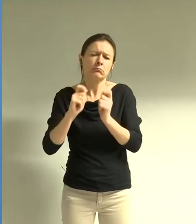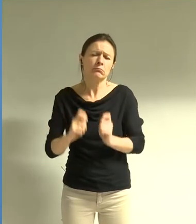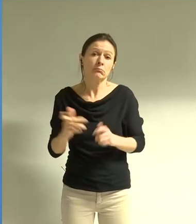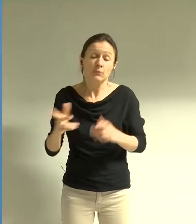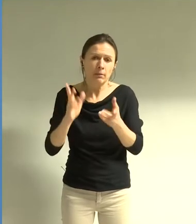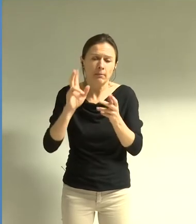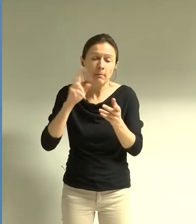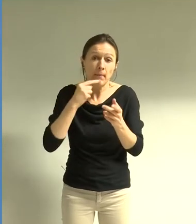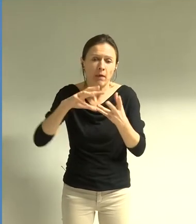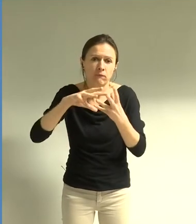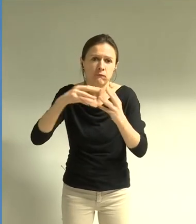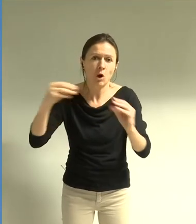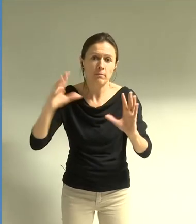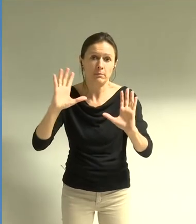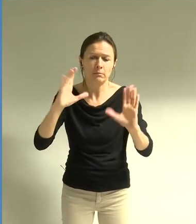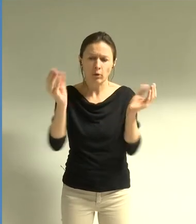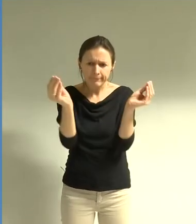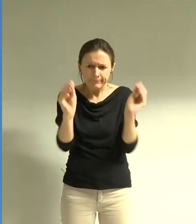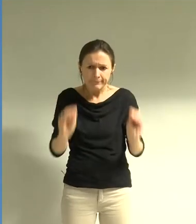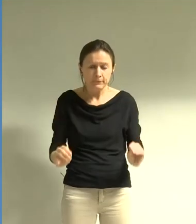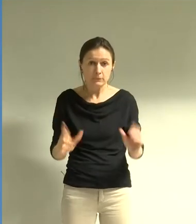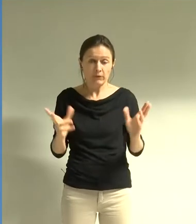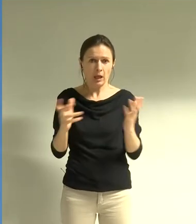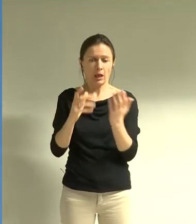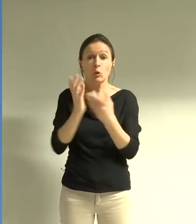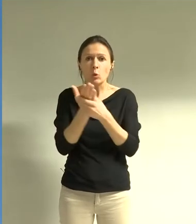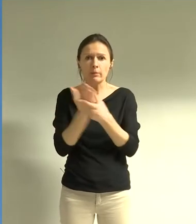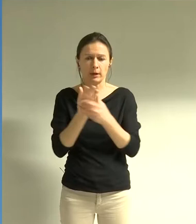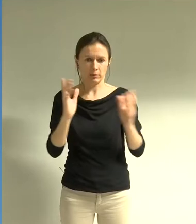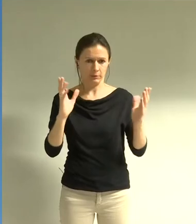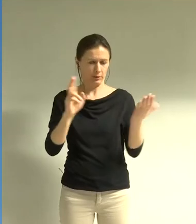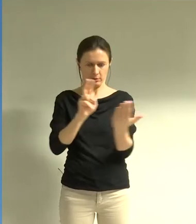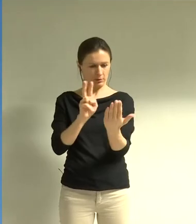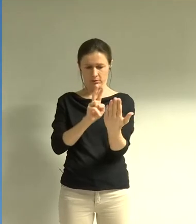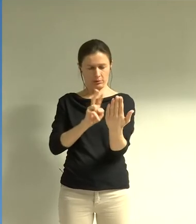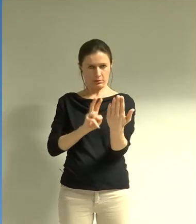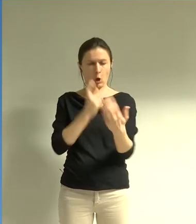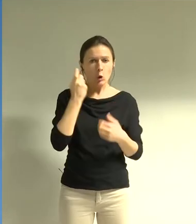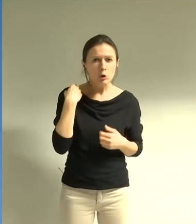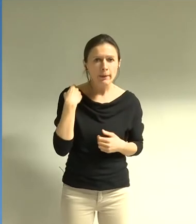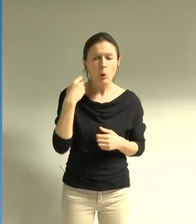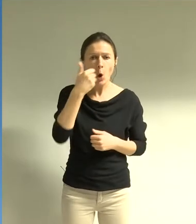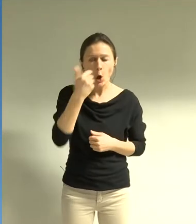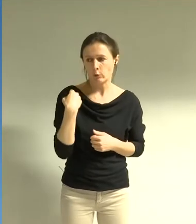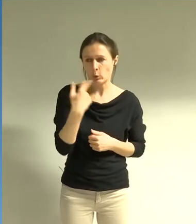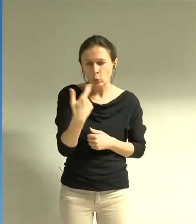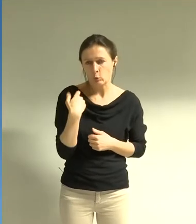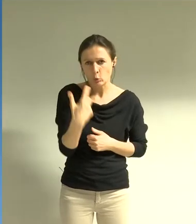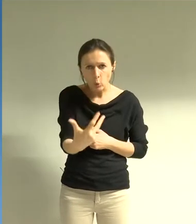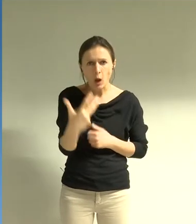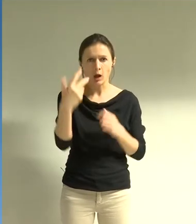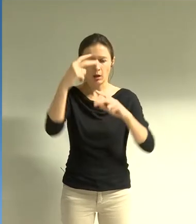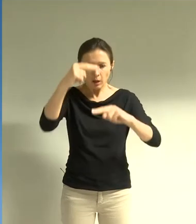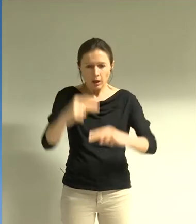forme qui n'a même pas une casse homogène il n'y a pas de numérotation des articles si bien que tout à l'heure